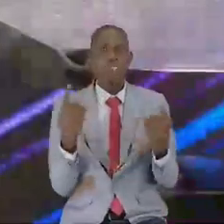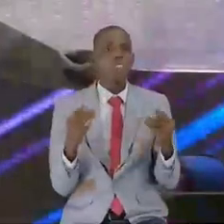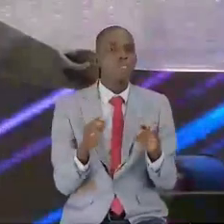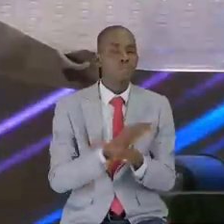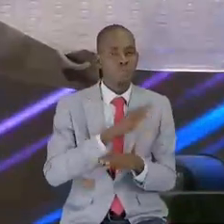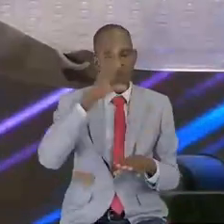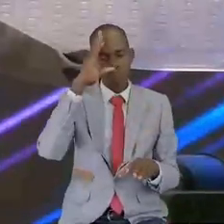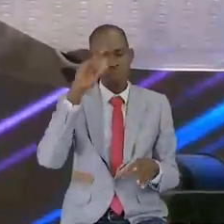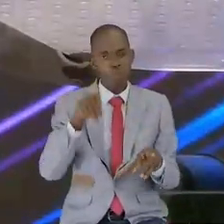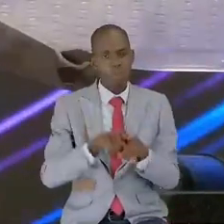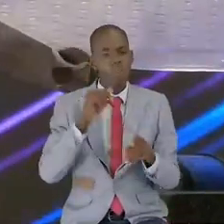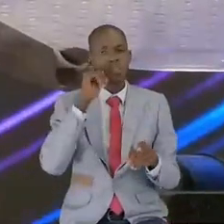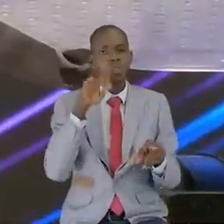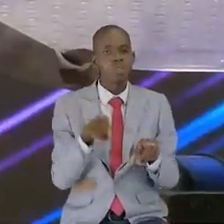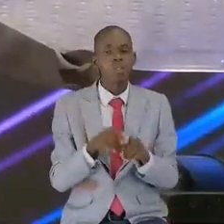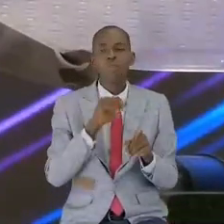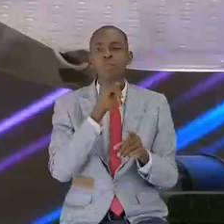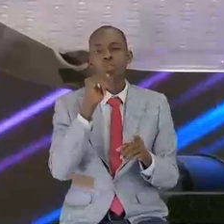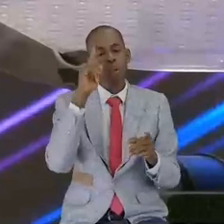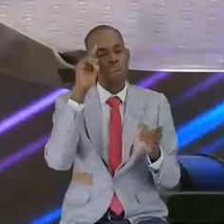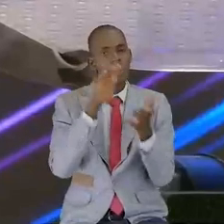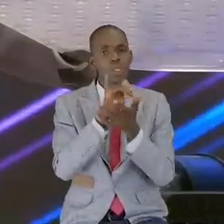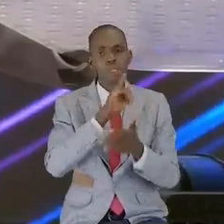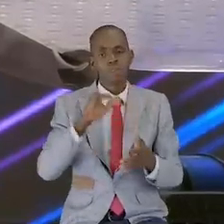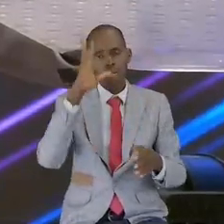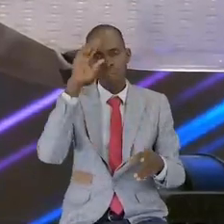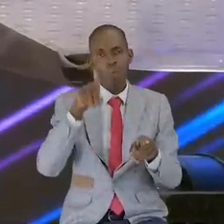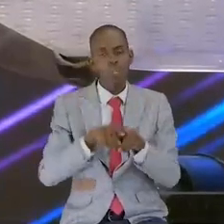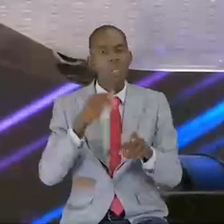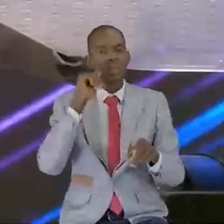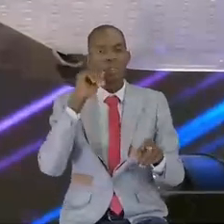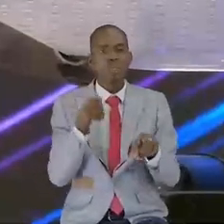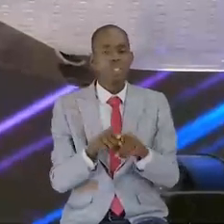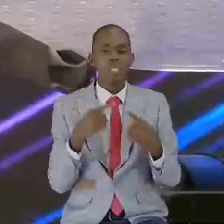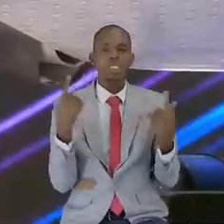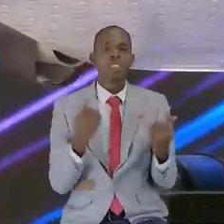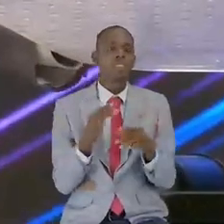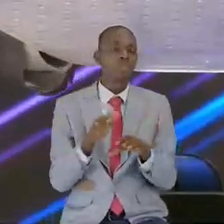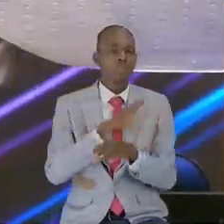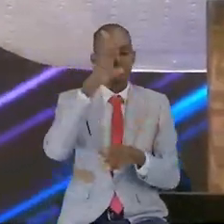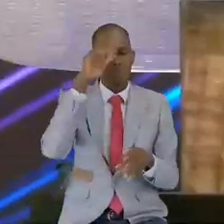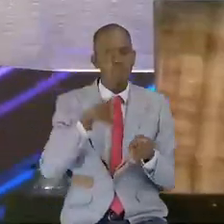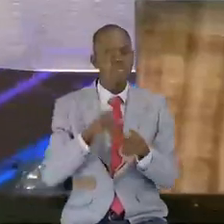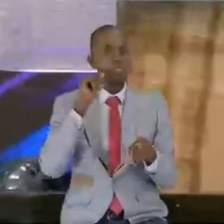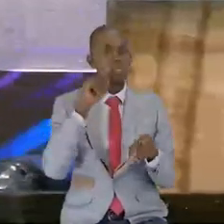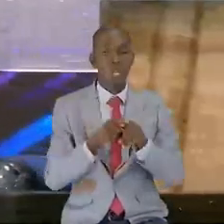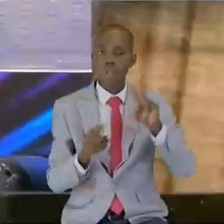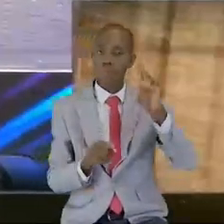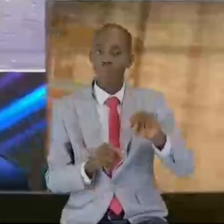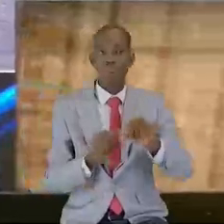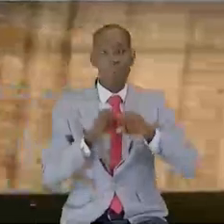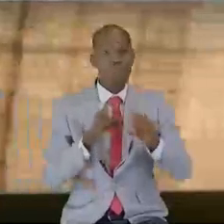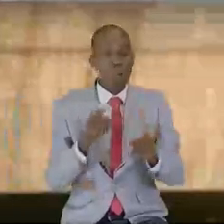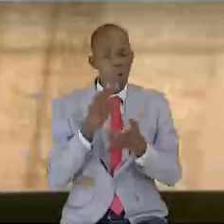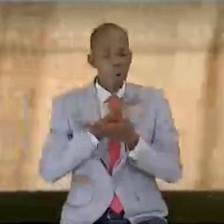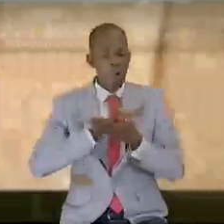frères hypocrites, des frères incroyants, des frères pécheurs, non. Frères saints,